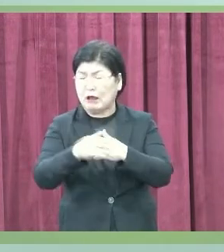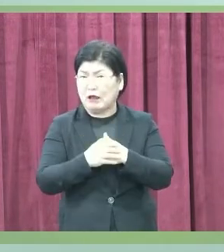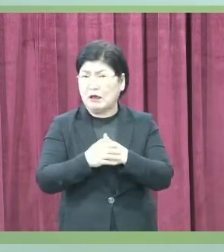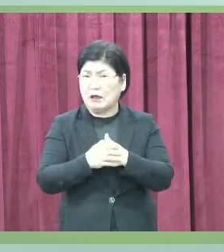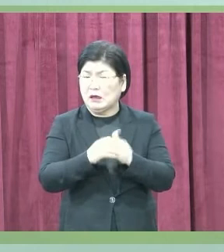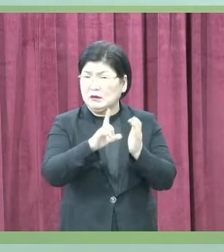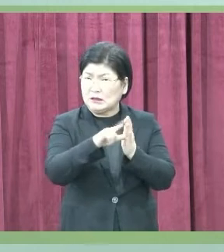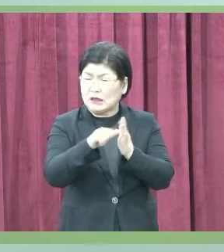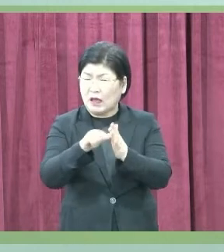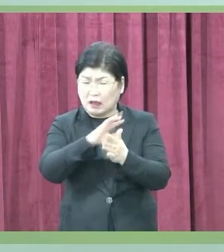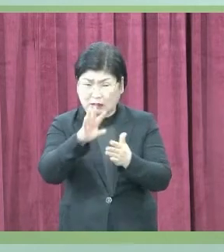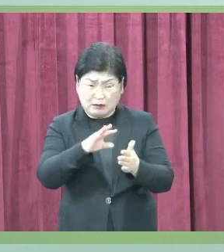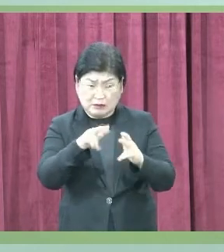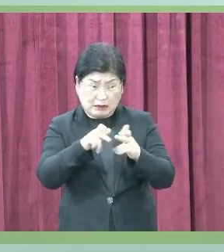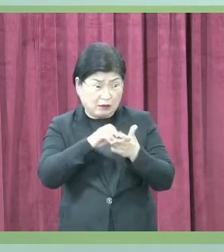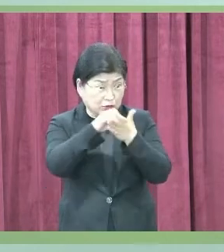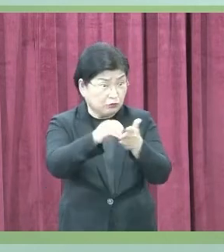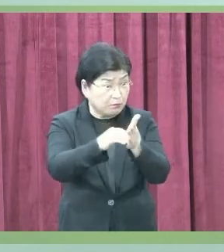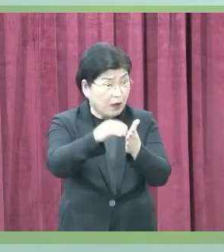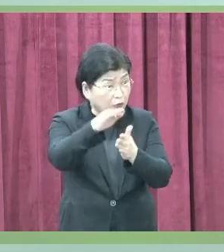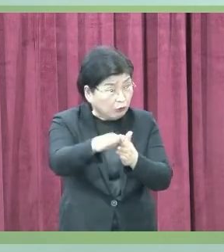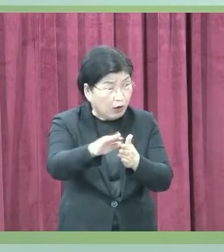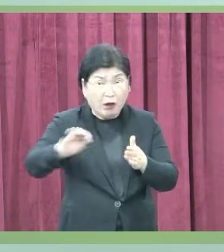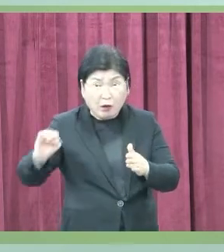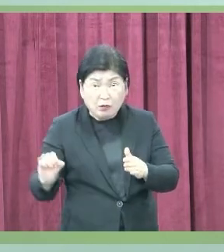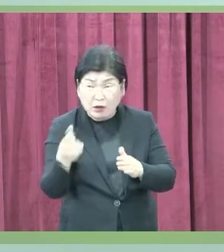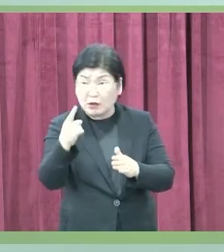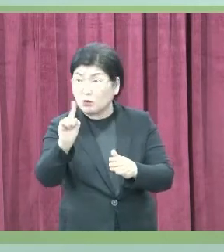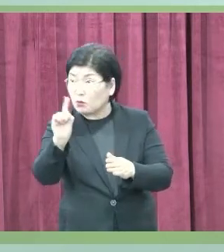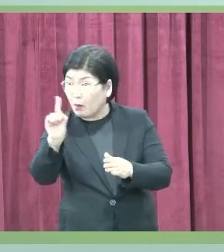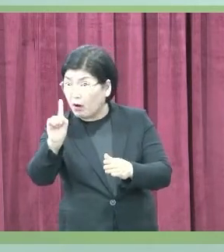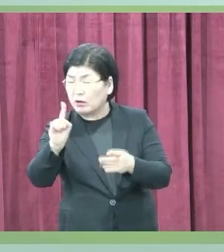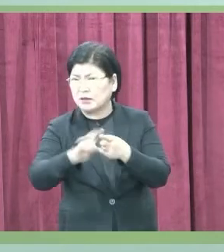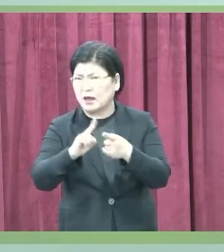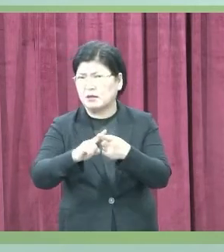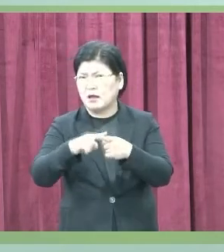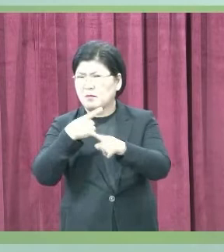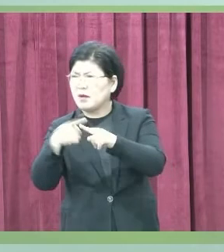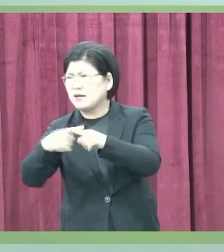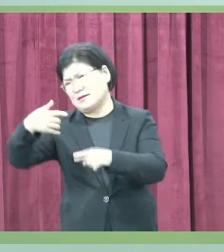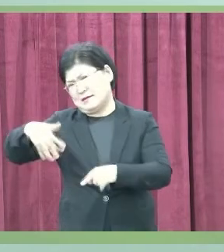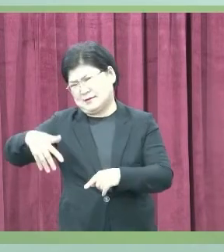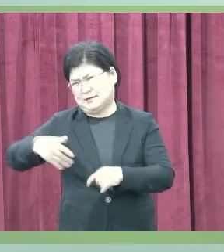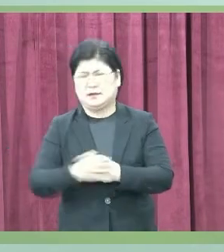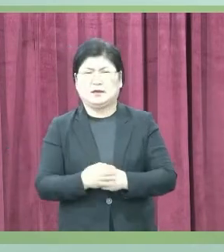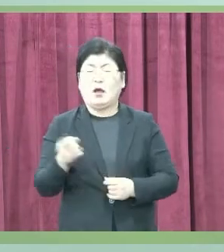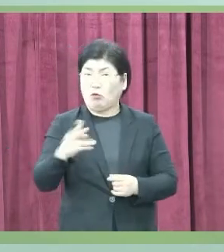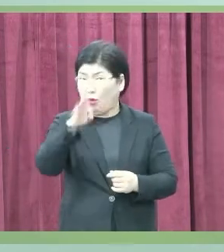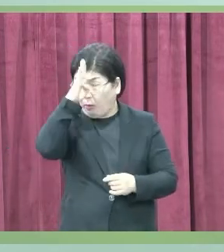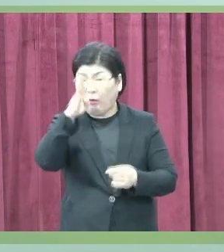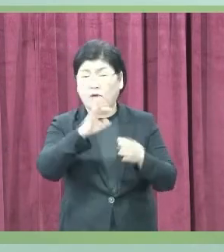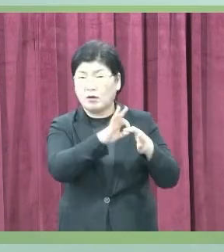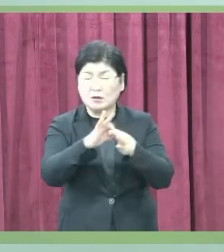장애 등록 이후에 언제 어떻게 생기느냐라는 시계열적 분석을 못하고 있는데 이런 것들을 해야 될 것 같고요. 그 다음에 이